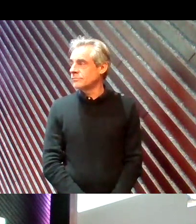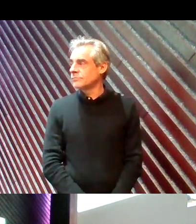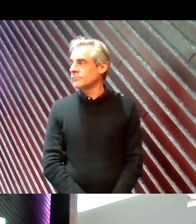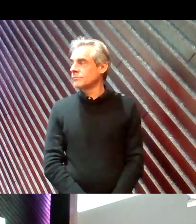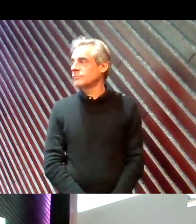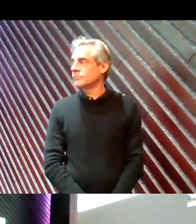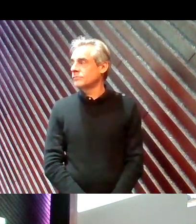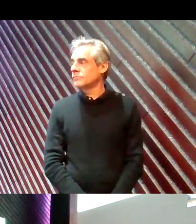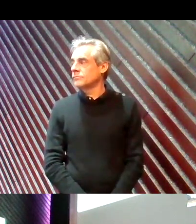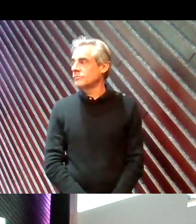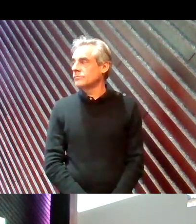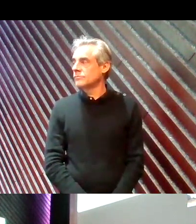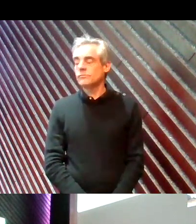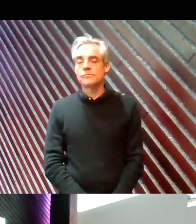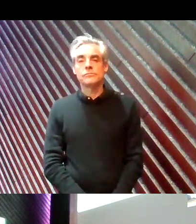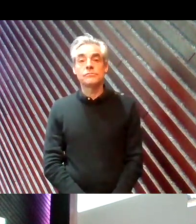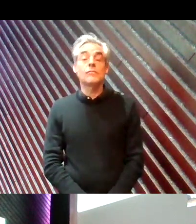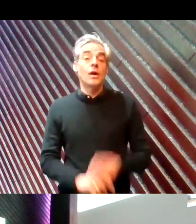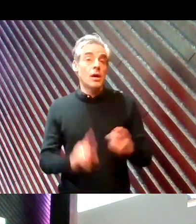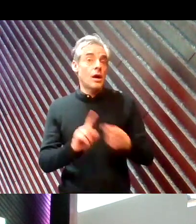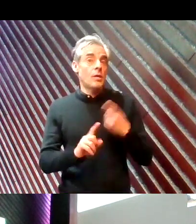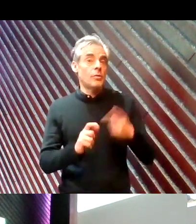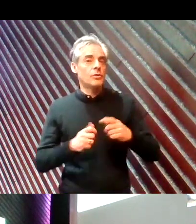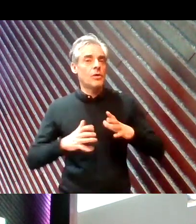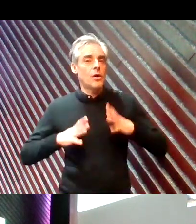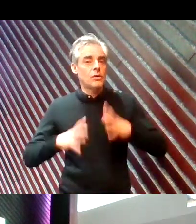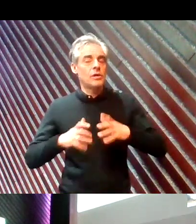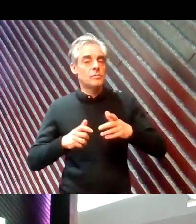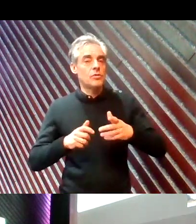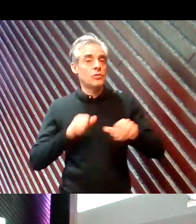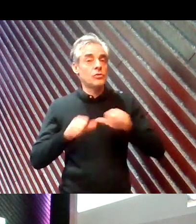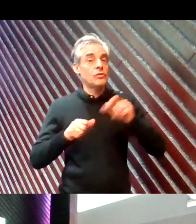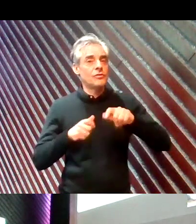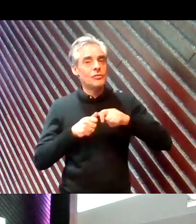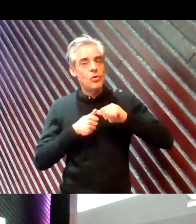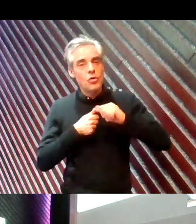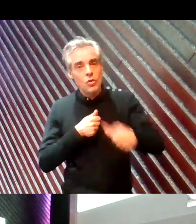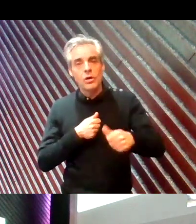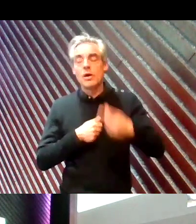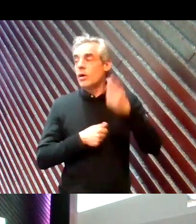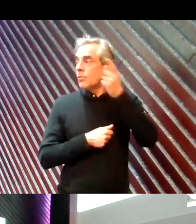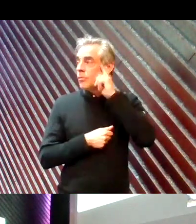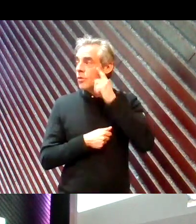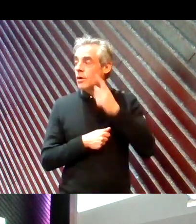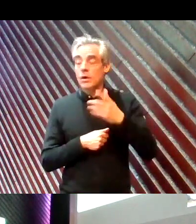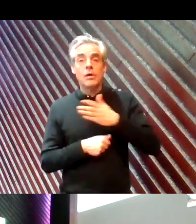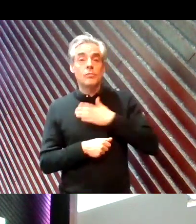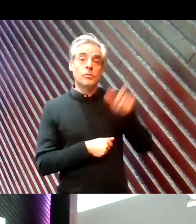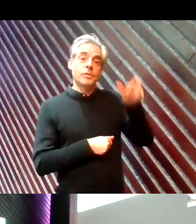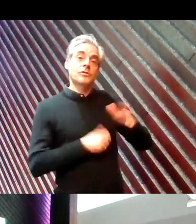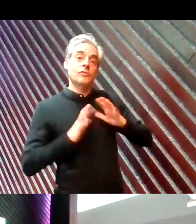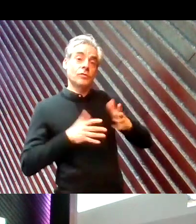Donc oui, je disais que c'est important aussi que l'engagement se fasse dans la durée parce que, en gros, là, je parlais de mon volontaire